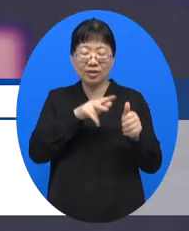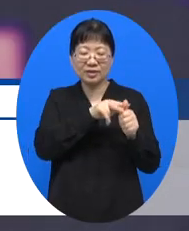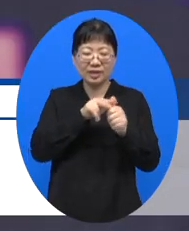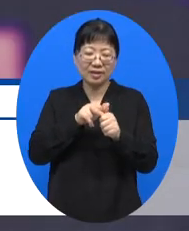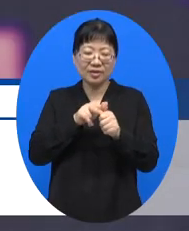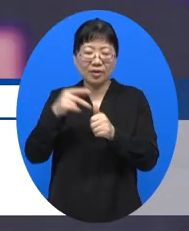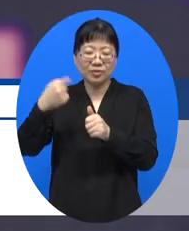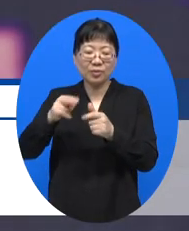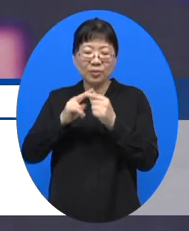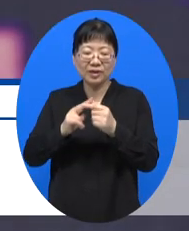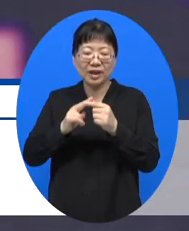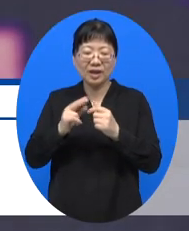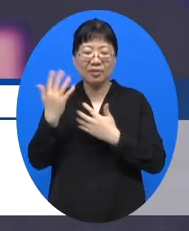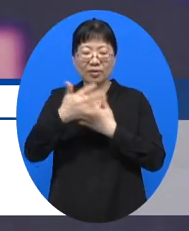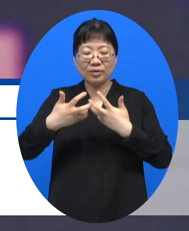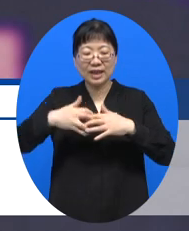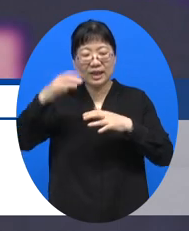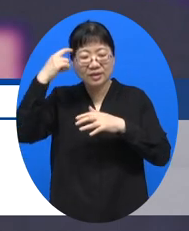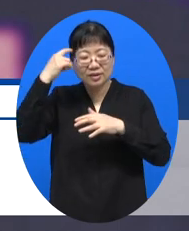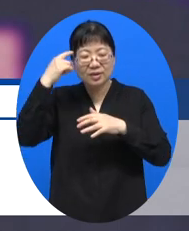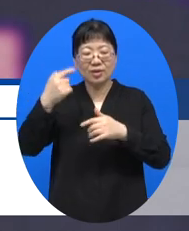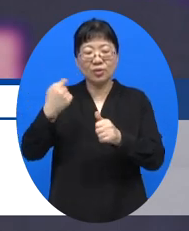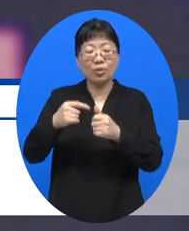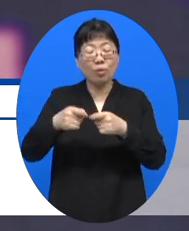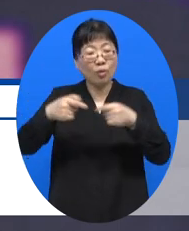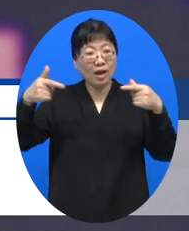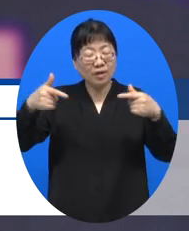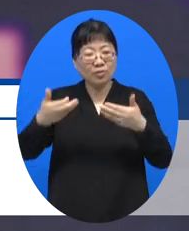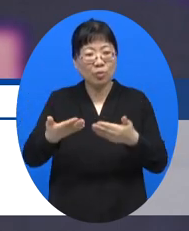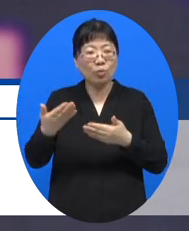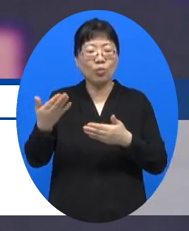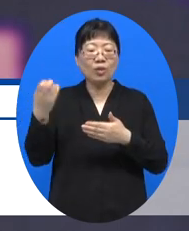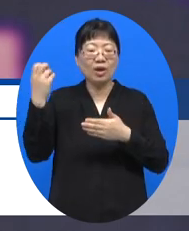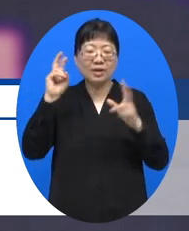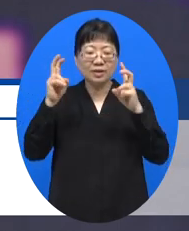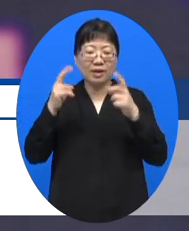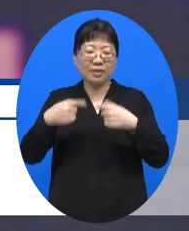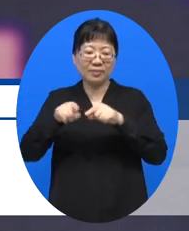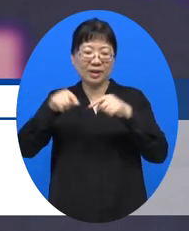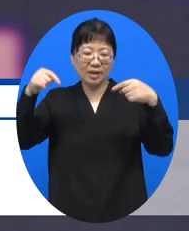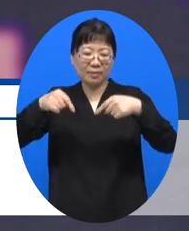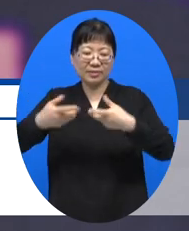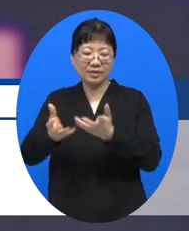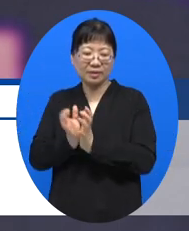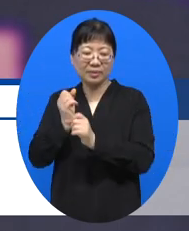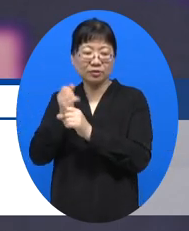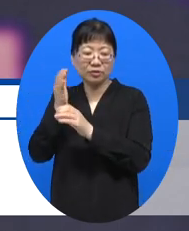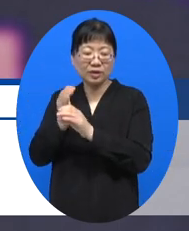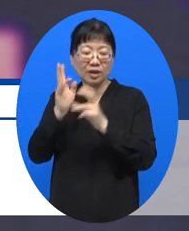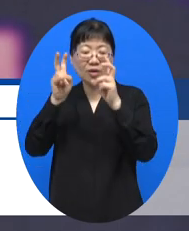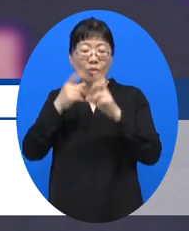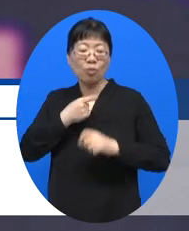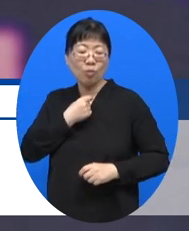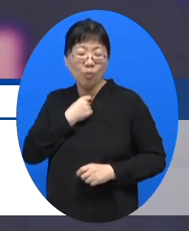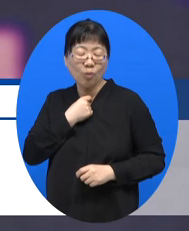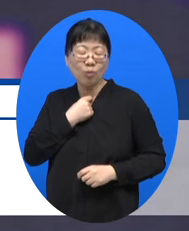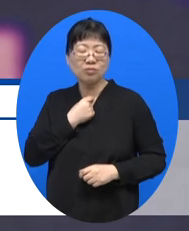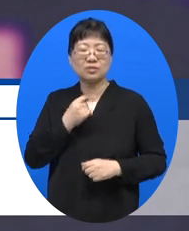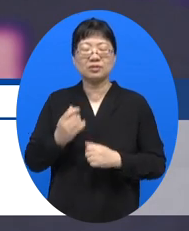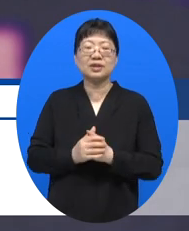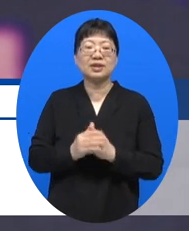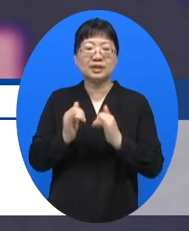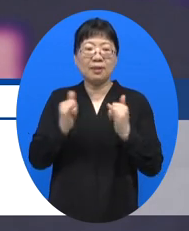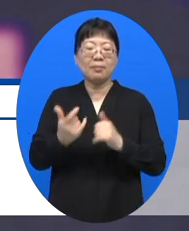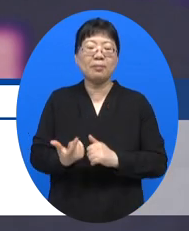그리고 인공지능 교육들을 계속 확산을 해 나갈 것이고요. 기업체들과 협의체를 만들고 있습니다. 그래서 기업들에서